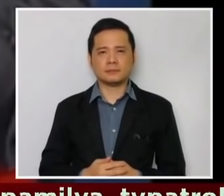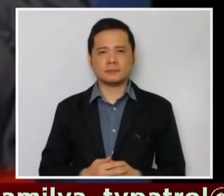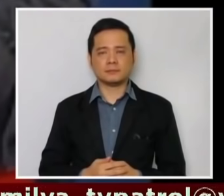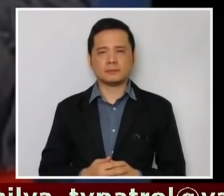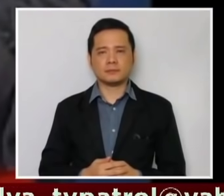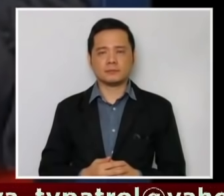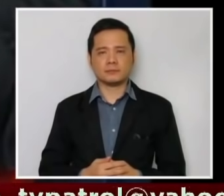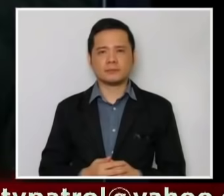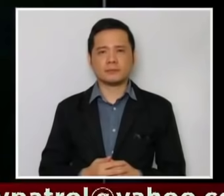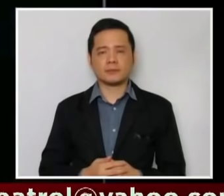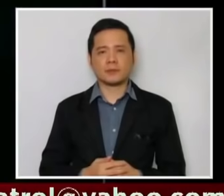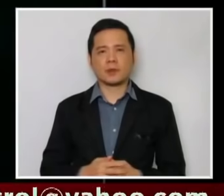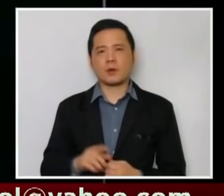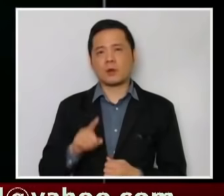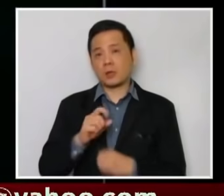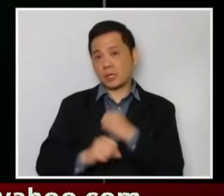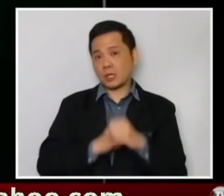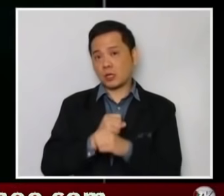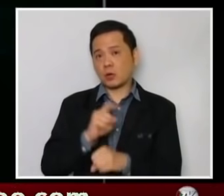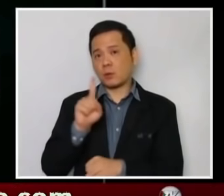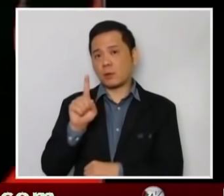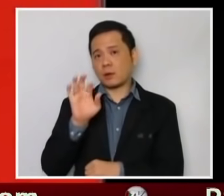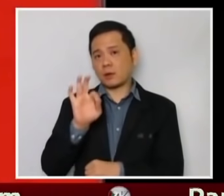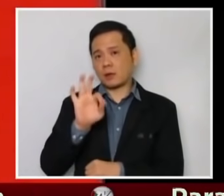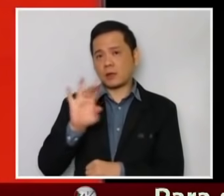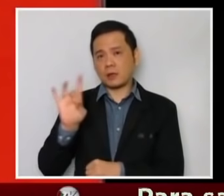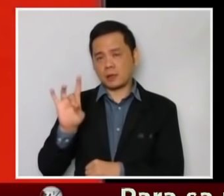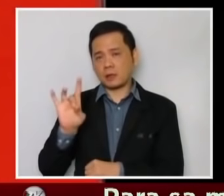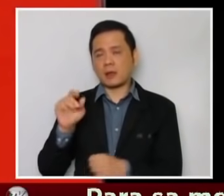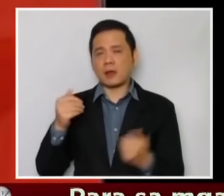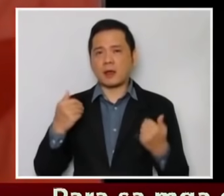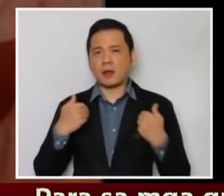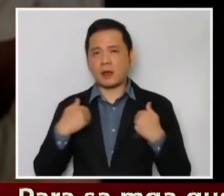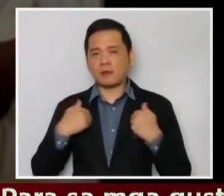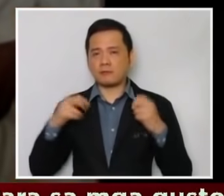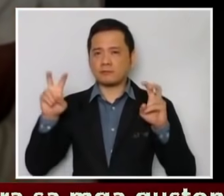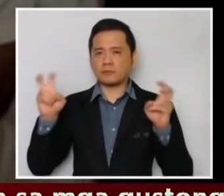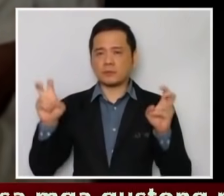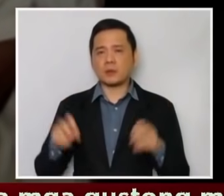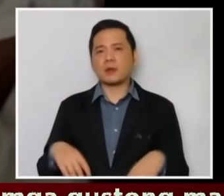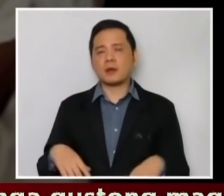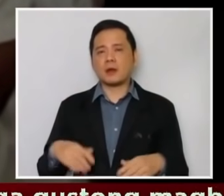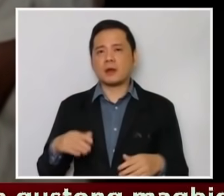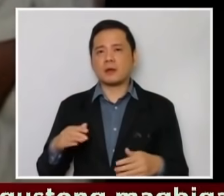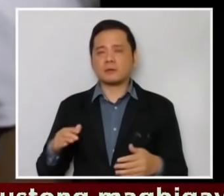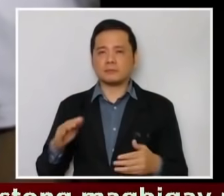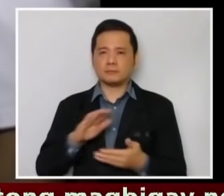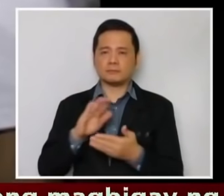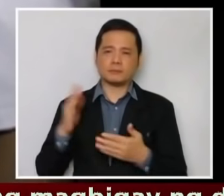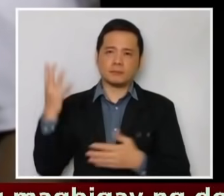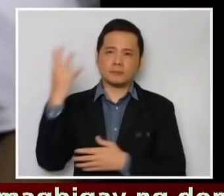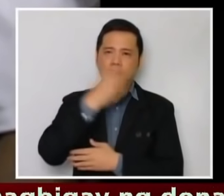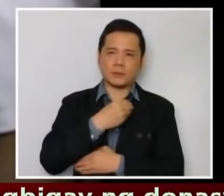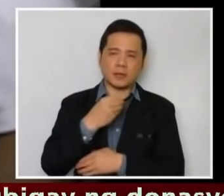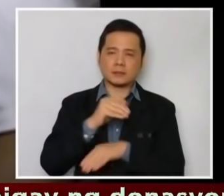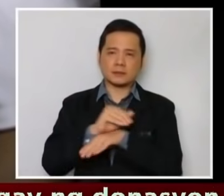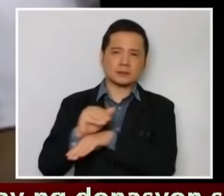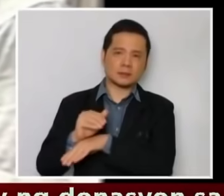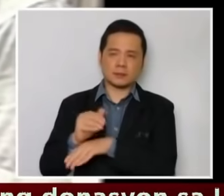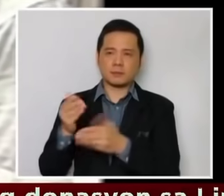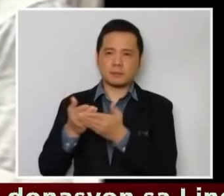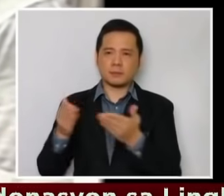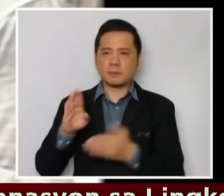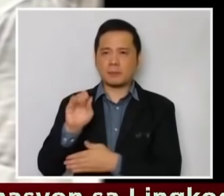Sinimulan noong 1988 ang programang Magandang Gabi Bayan na linggo-linggong tinutukan ng manonood dahil